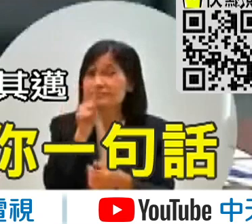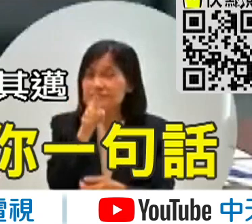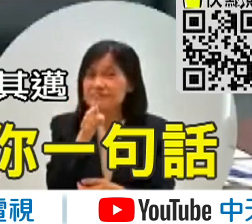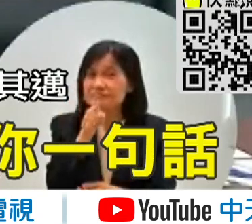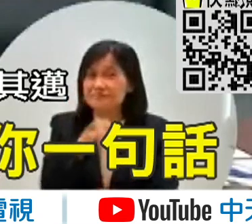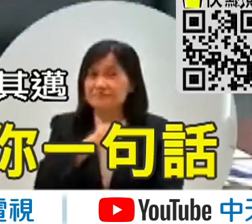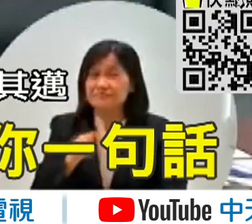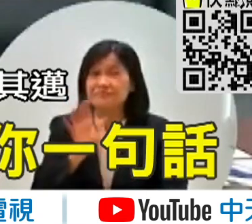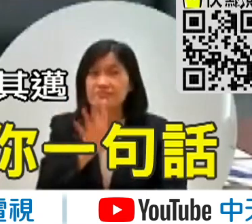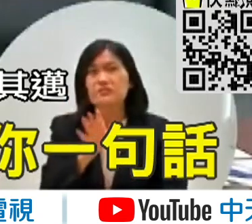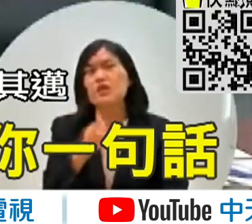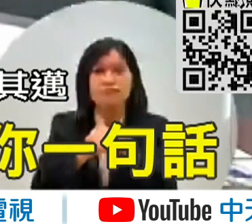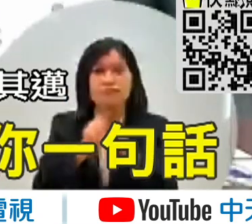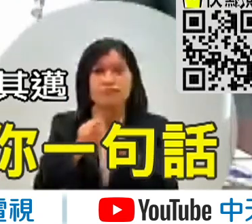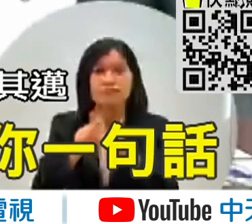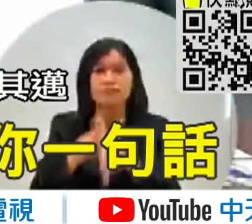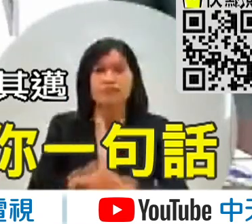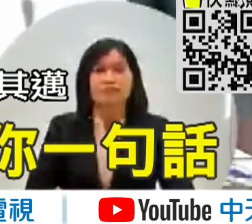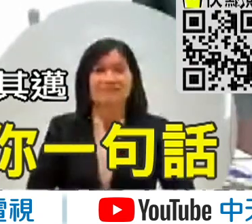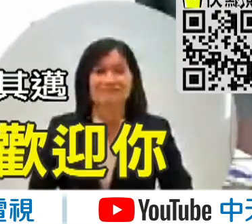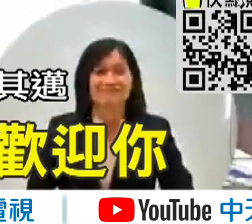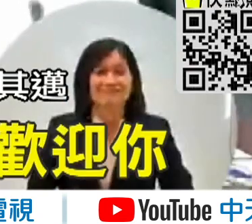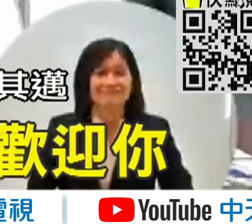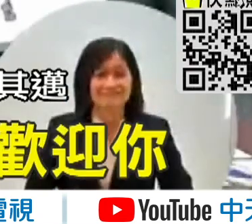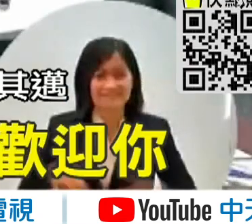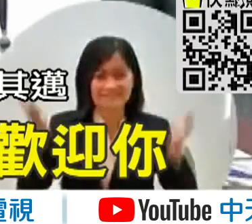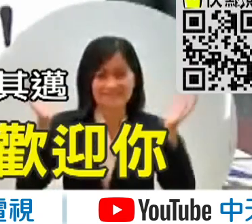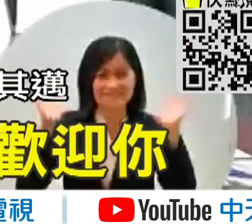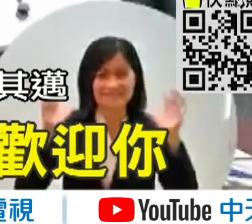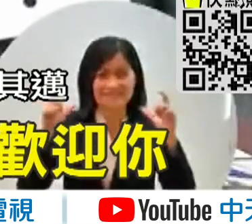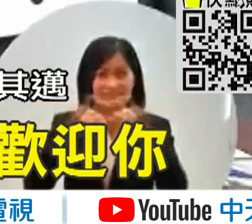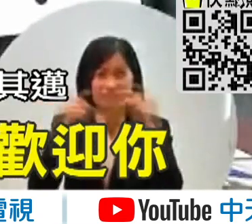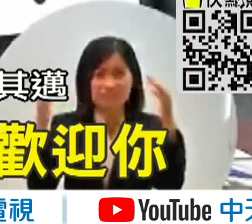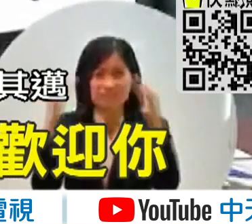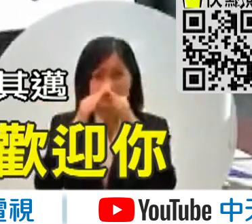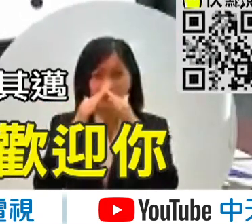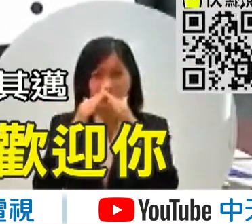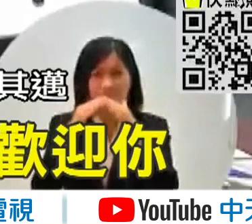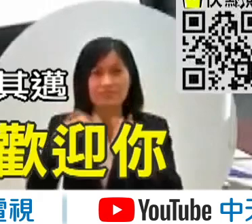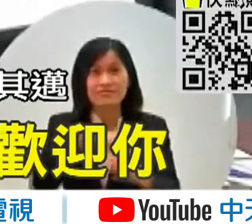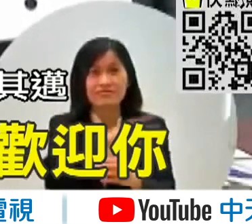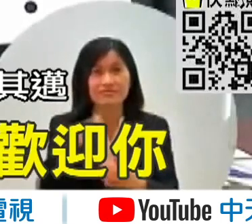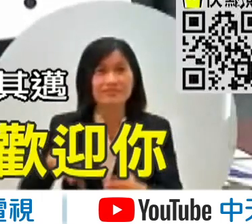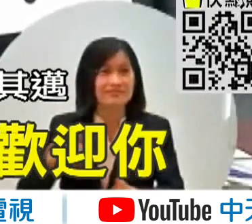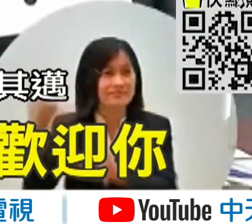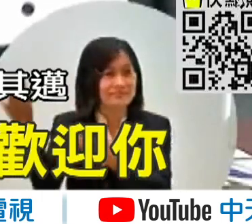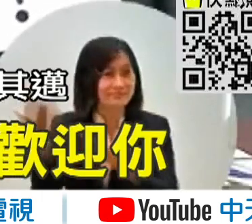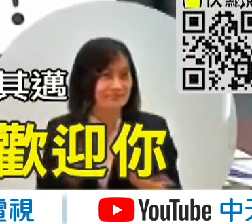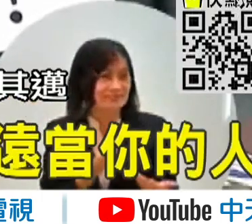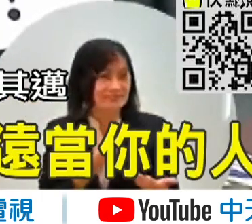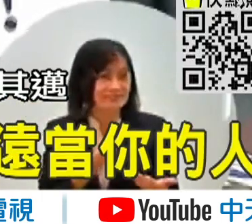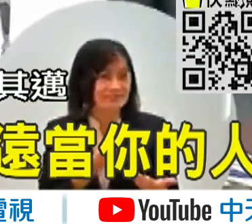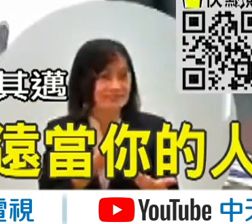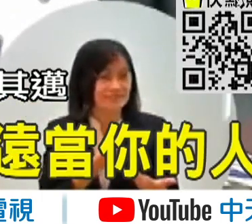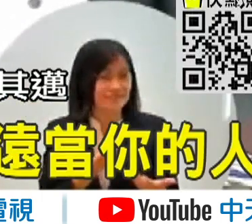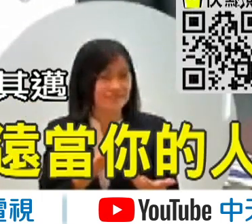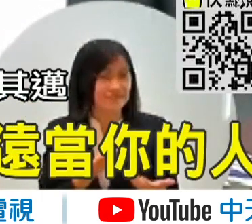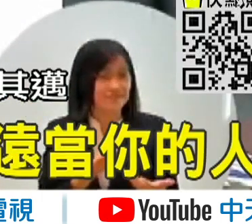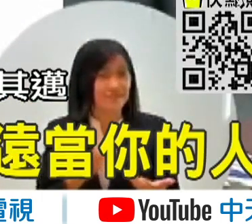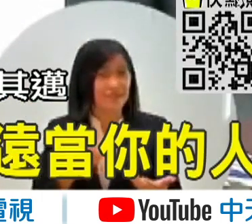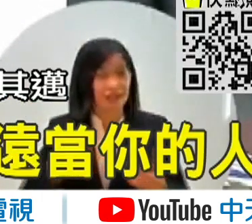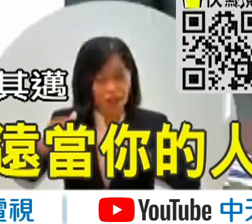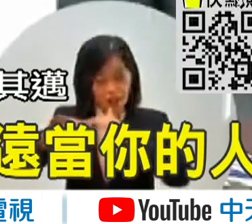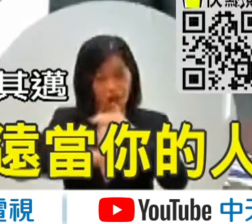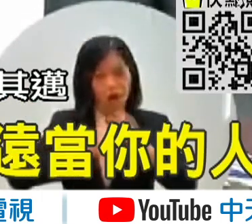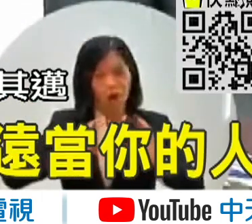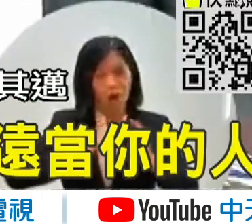讲啊，没上你几句话啊。孩子，回家吧，我们欢迎你啊。啊，国民党坐伫家